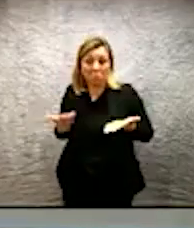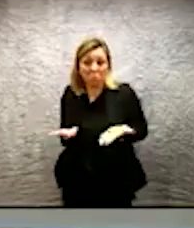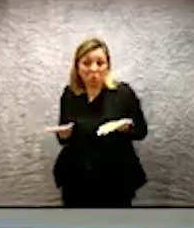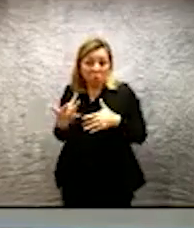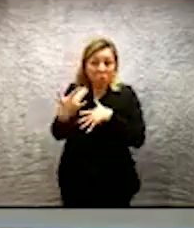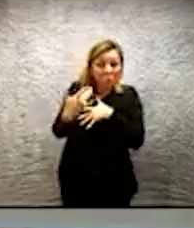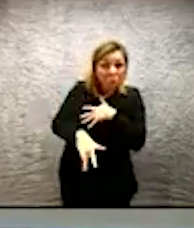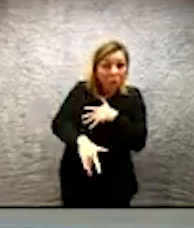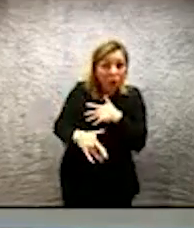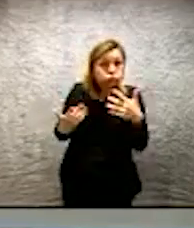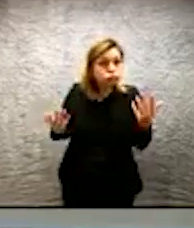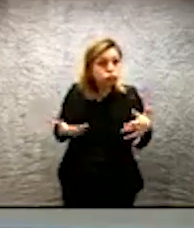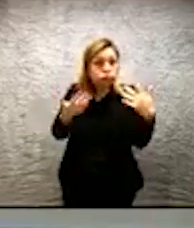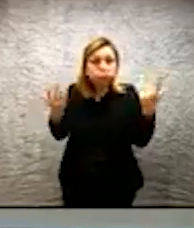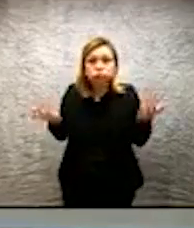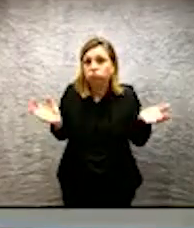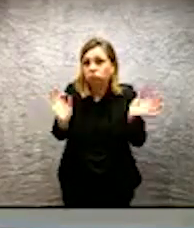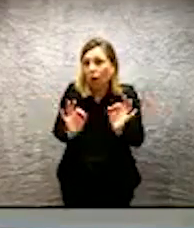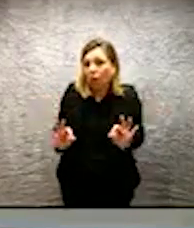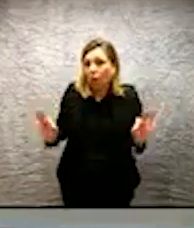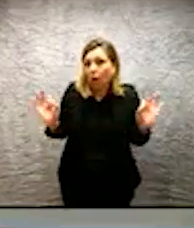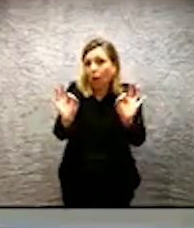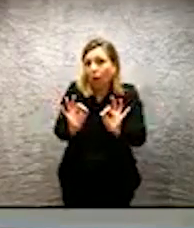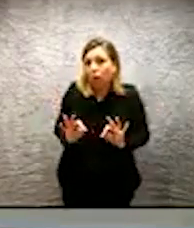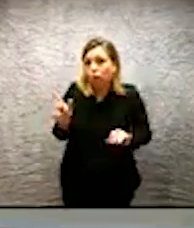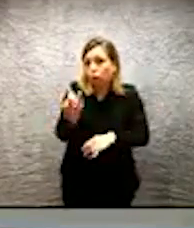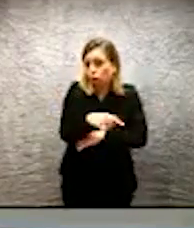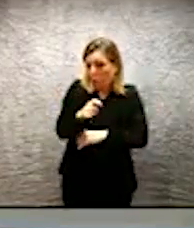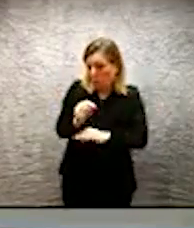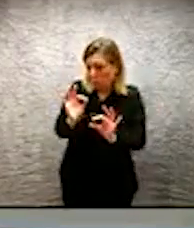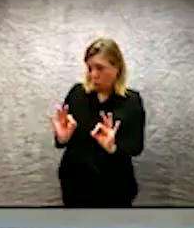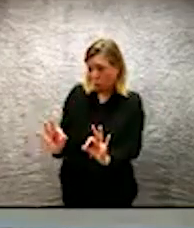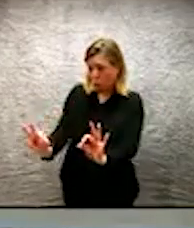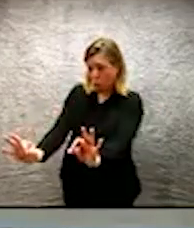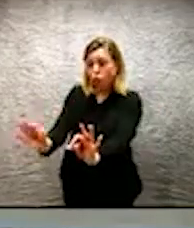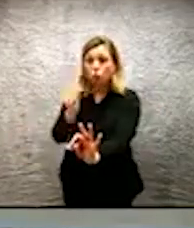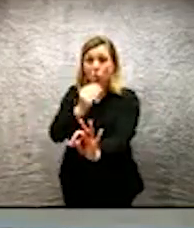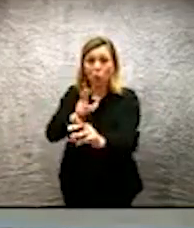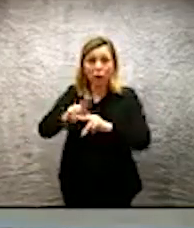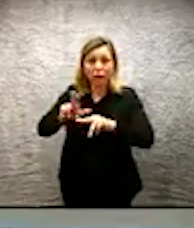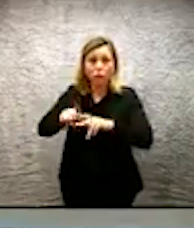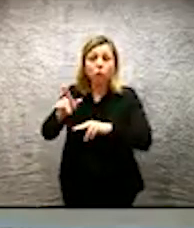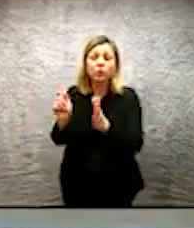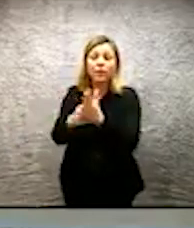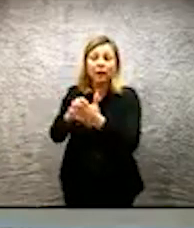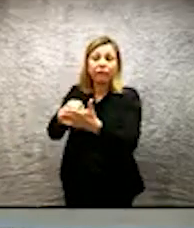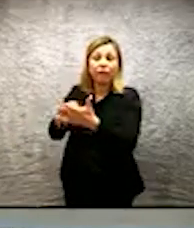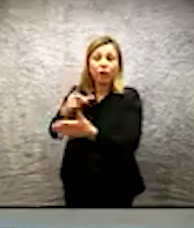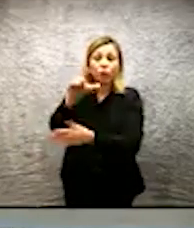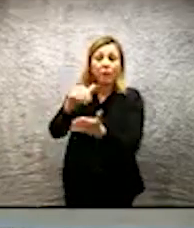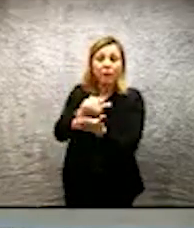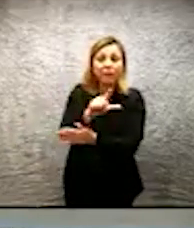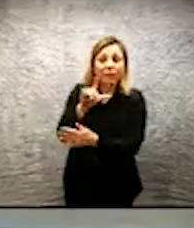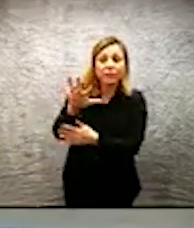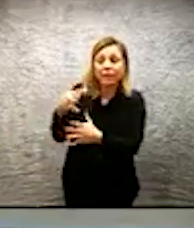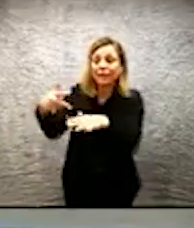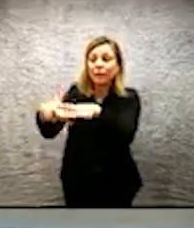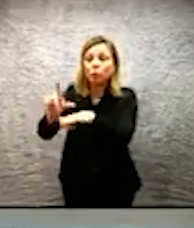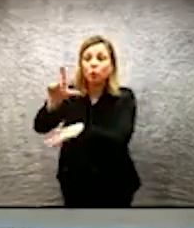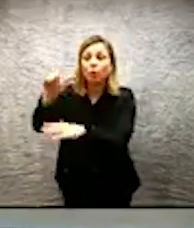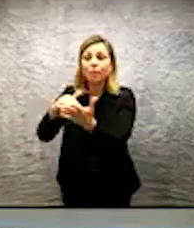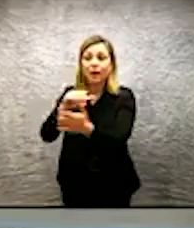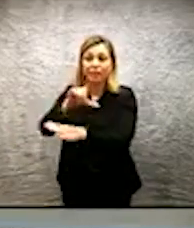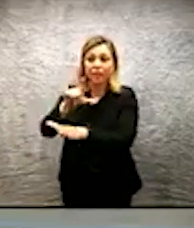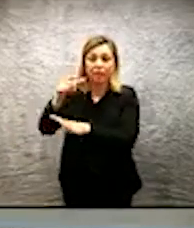sont prévus aujourd'hui sur notre calendrier. Donc, fin 2025, début 2026, ça